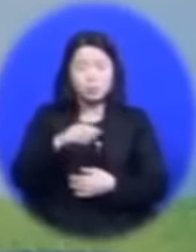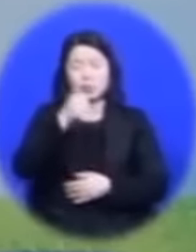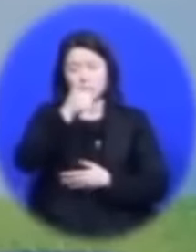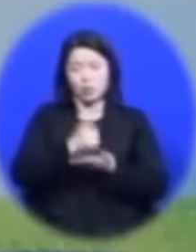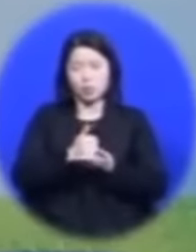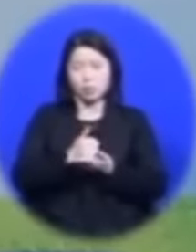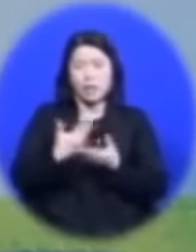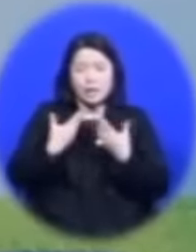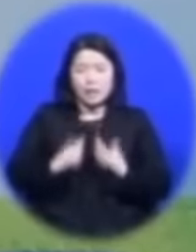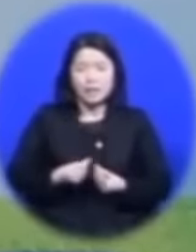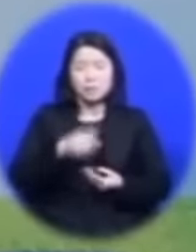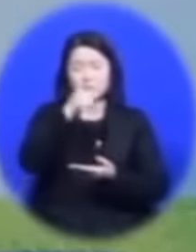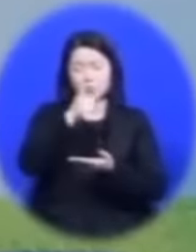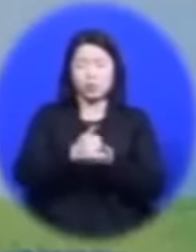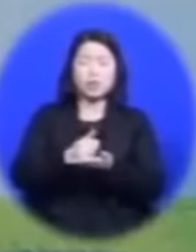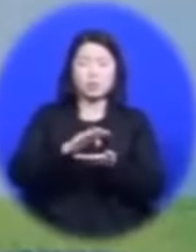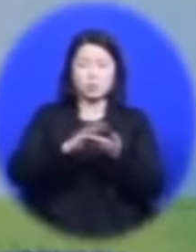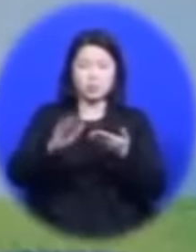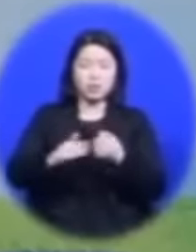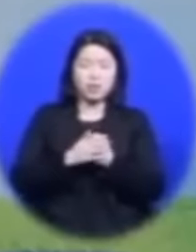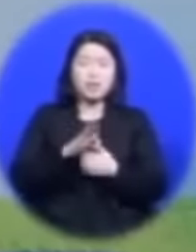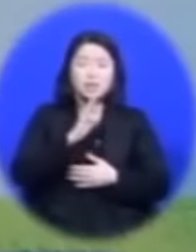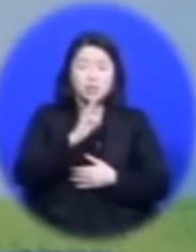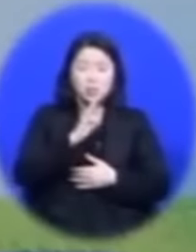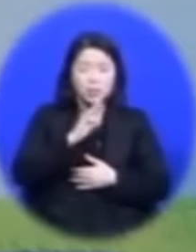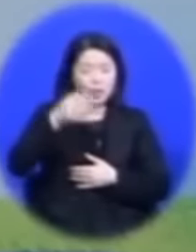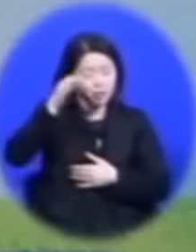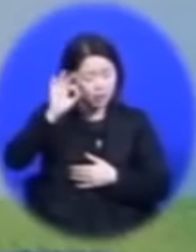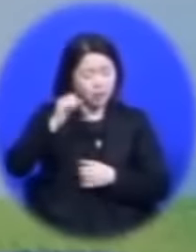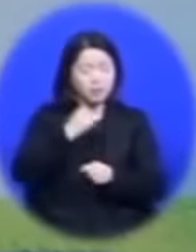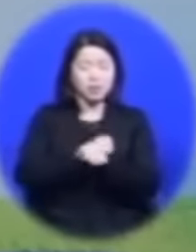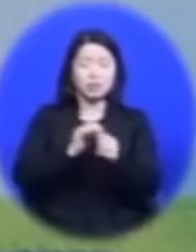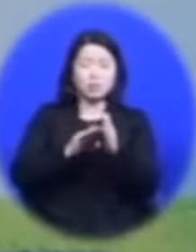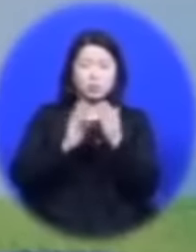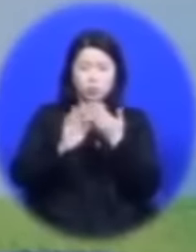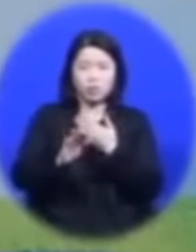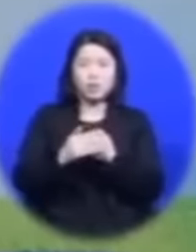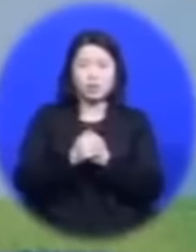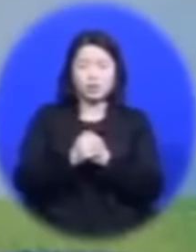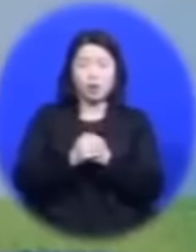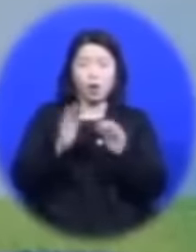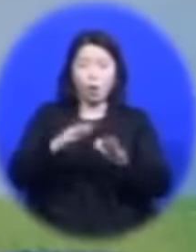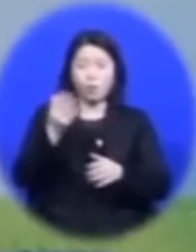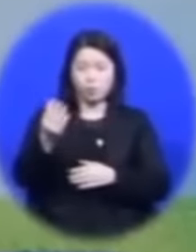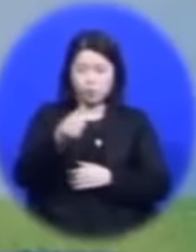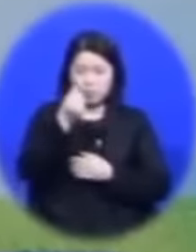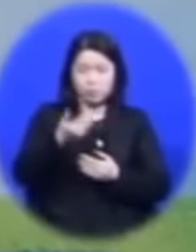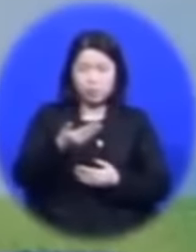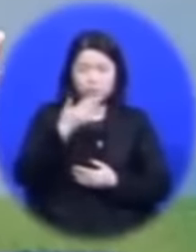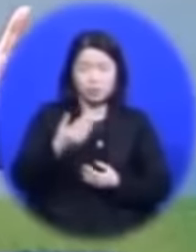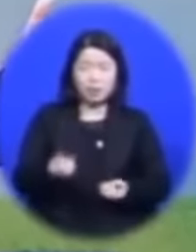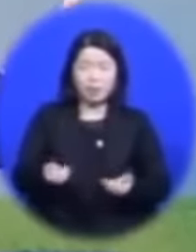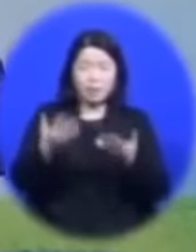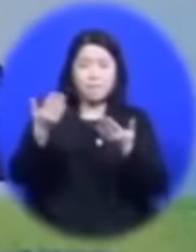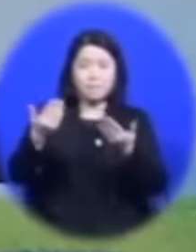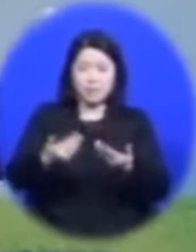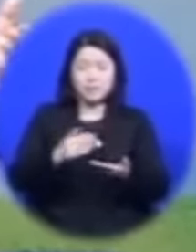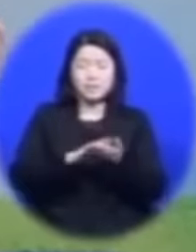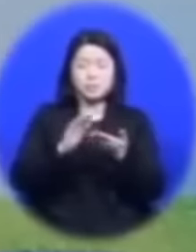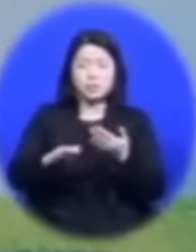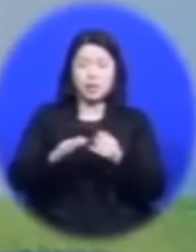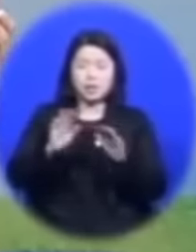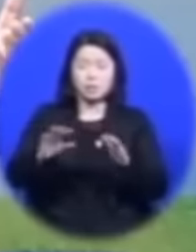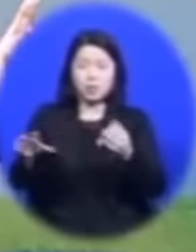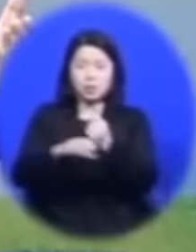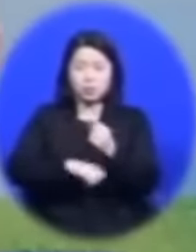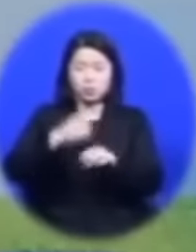낙심도 죄입니다. 정말 깨닫고 나면 오늘 이제 성찬을 받겠습니다. 저는 이번